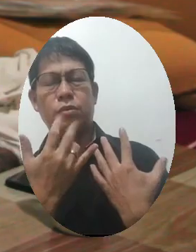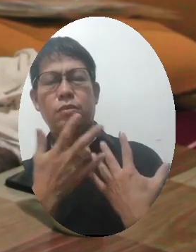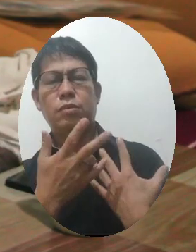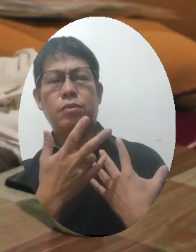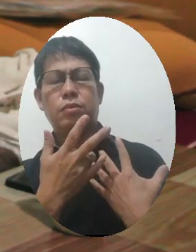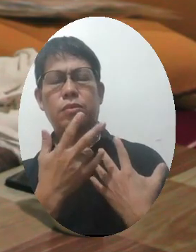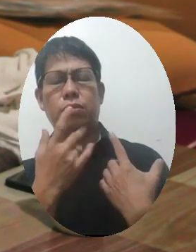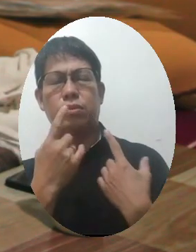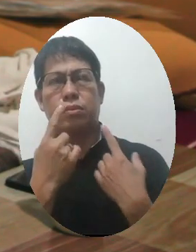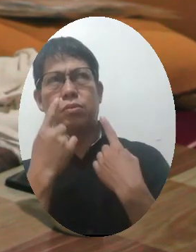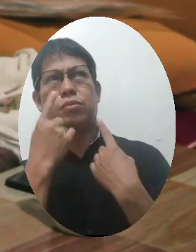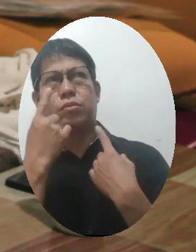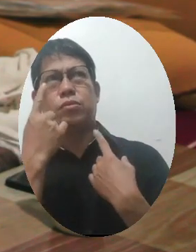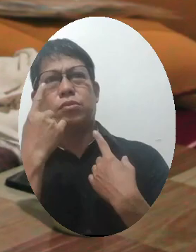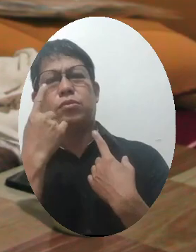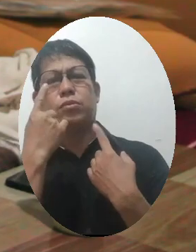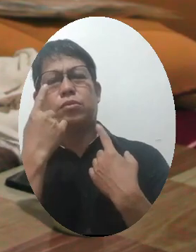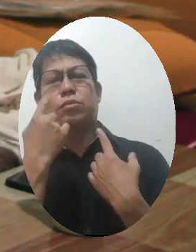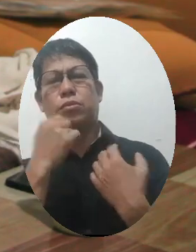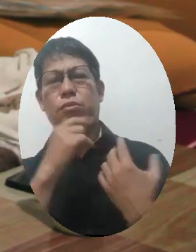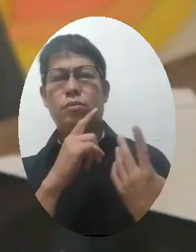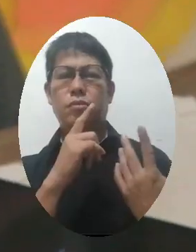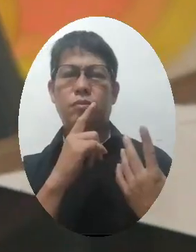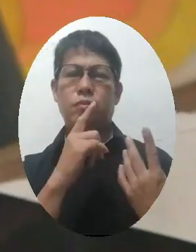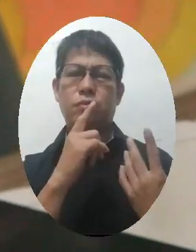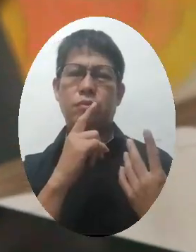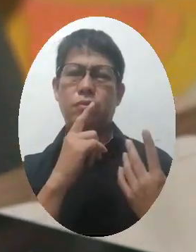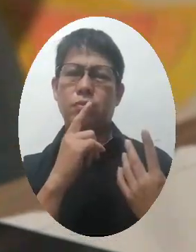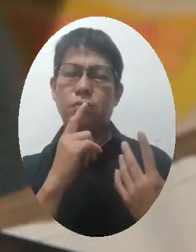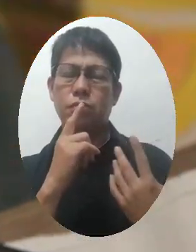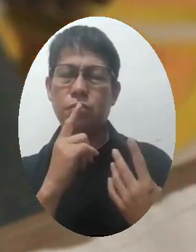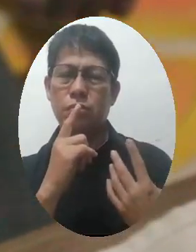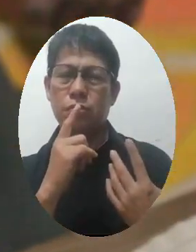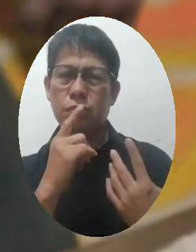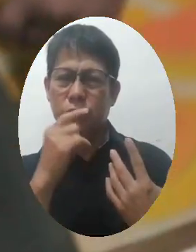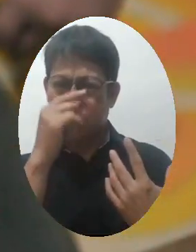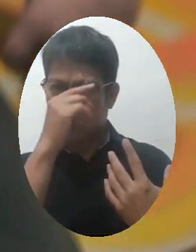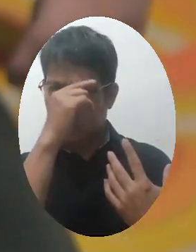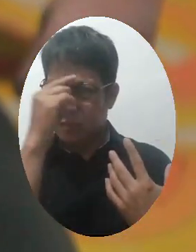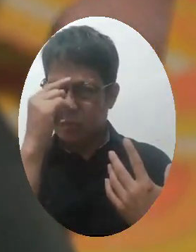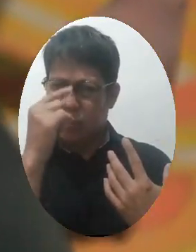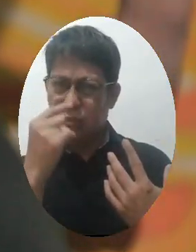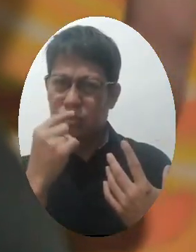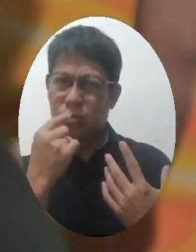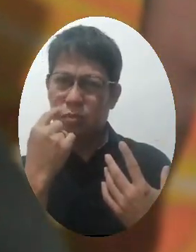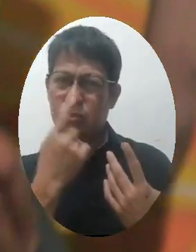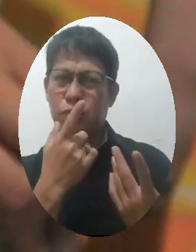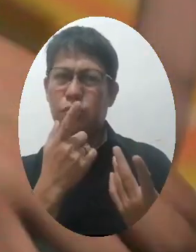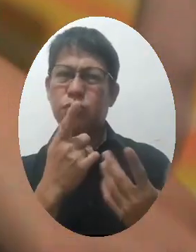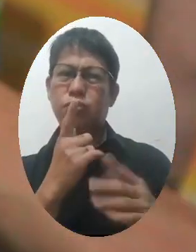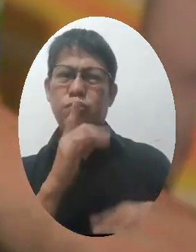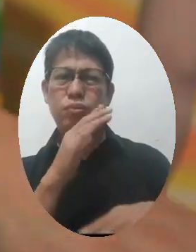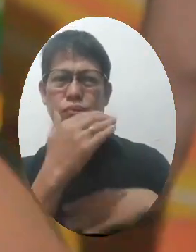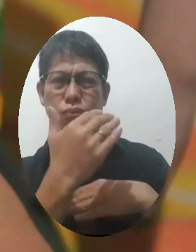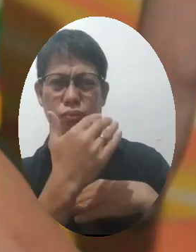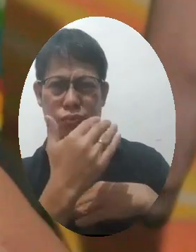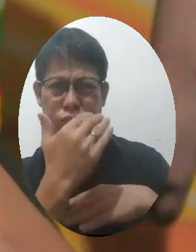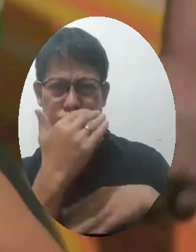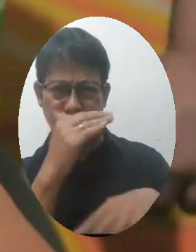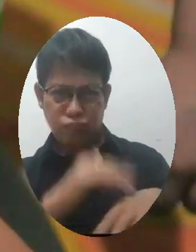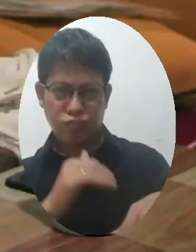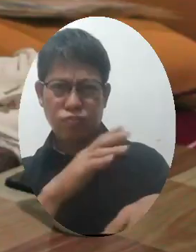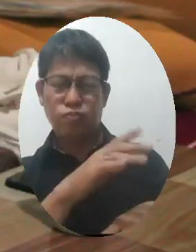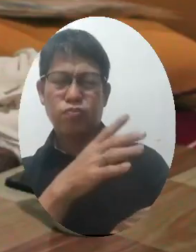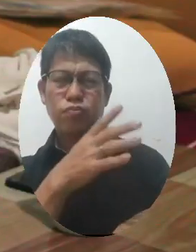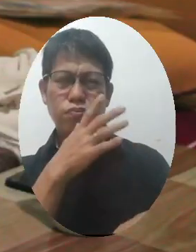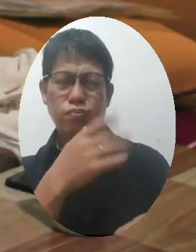malakas. Tapos tumitirik po yung mata niya. Nangingitim po yung ganito ng ilong niya. Tinawag ko po